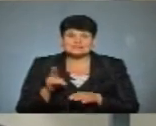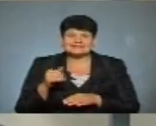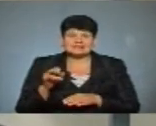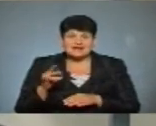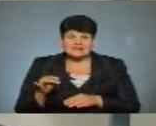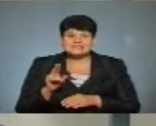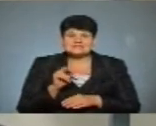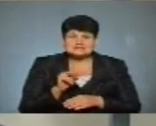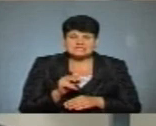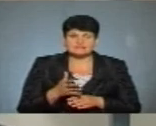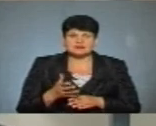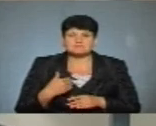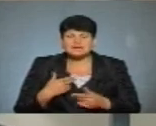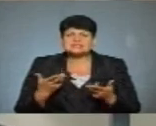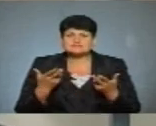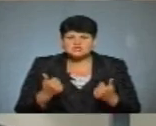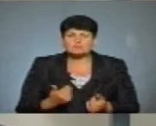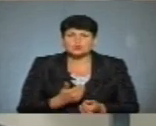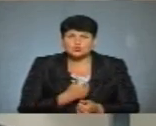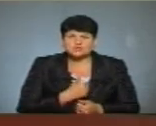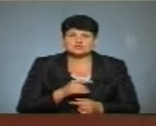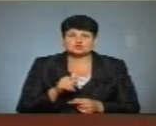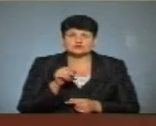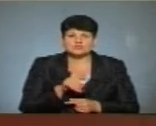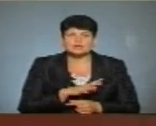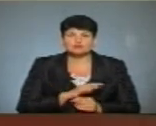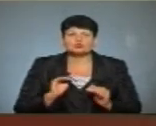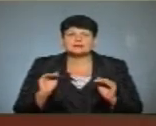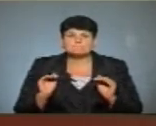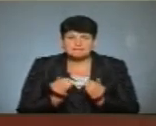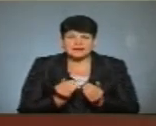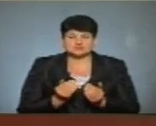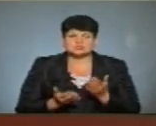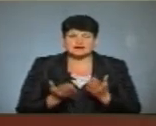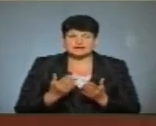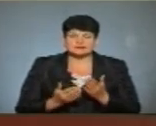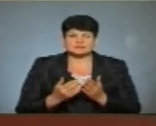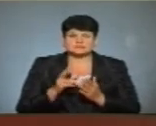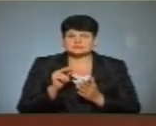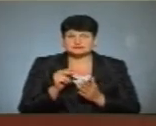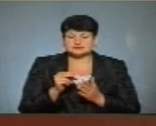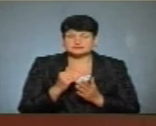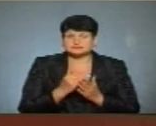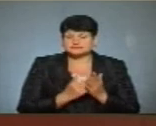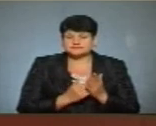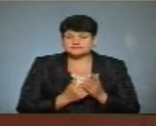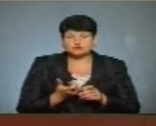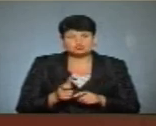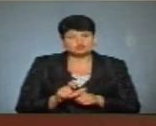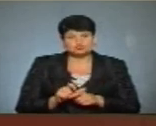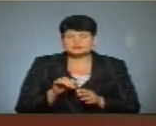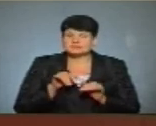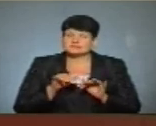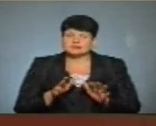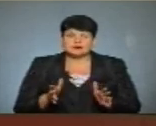цифри, і ми би, звичайно, хотіли, щоб вони були менші. Але статистика дуже така річ,